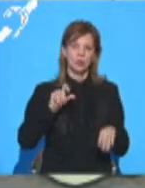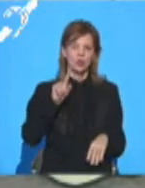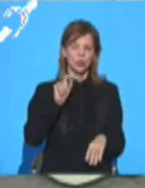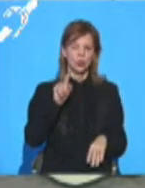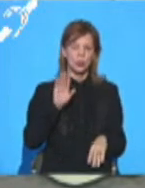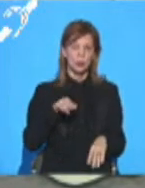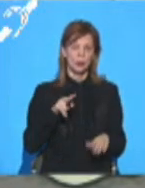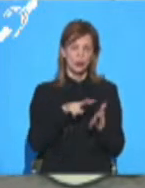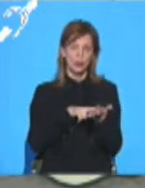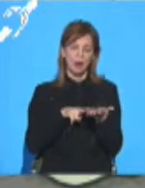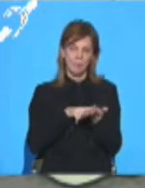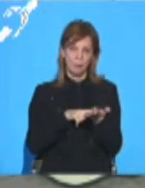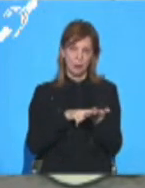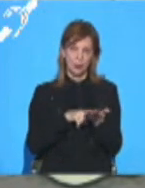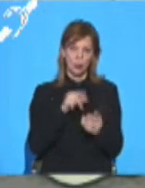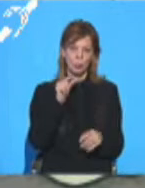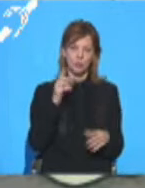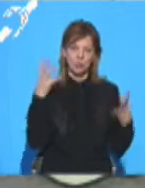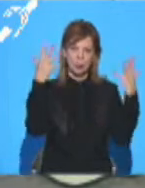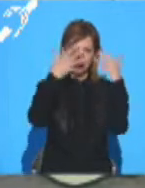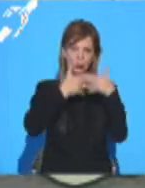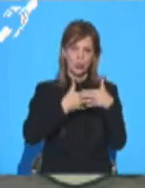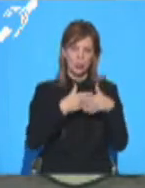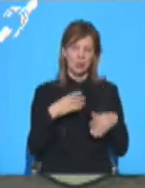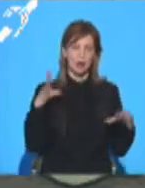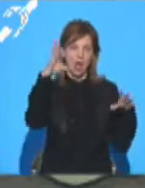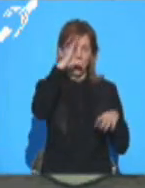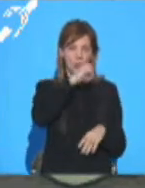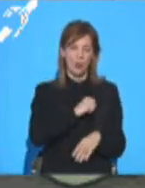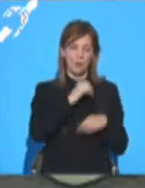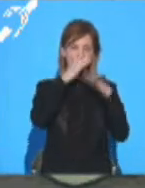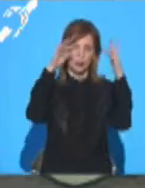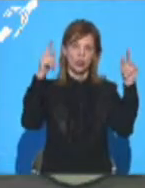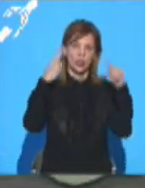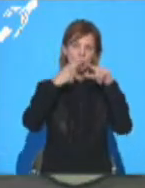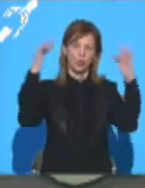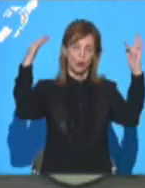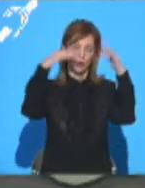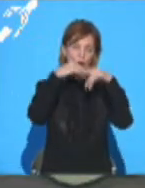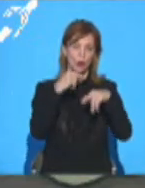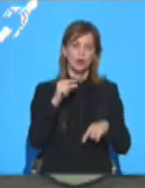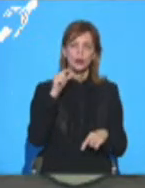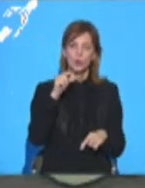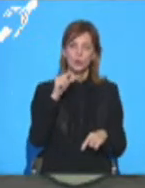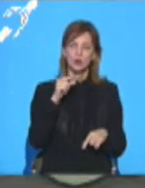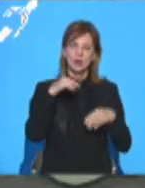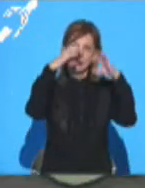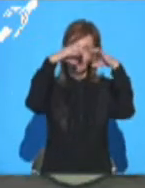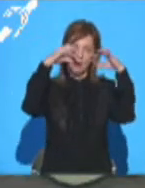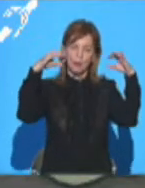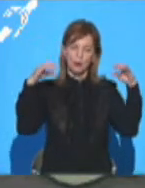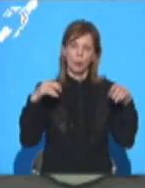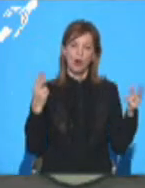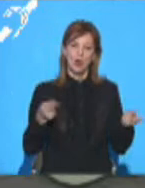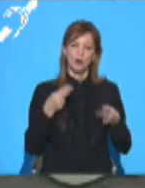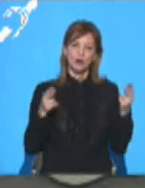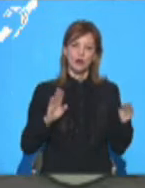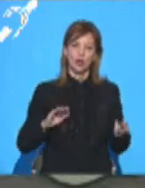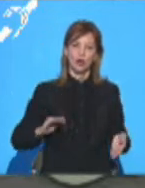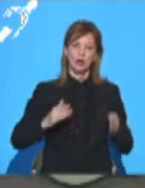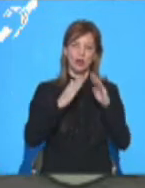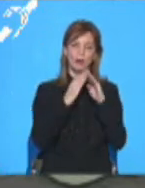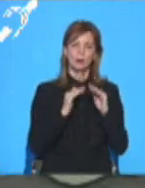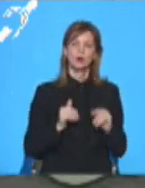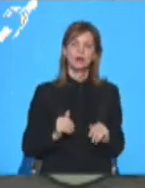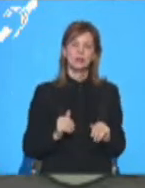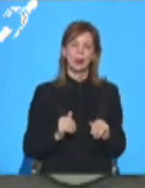12 grade la Râmnicu-Vâlcea. Izolat a fost ceață. La noapte, cerul va fi mai mult noros și pe arii restrânse vor fi precipitații slabe, mixte la munte și ploi